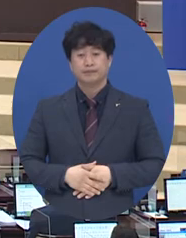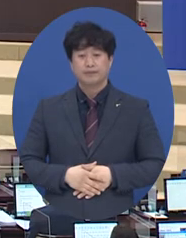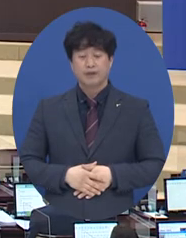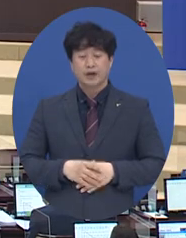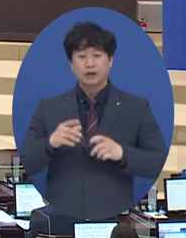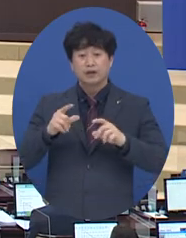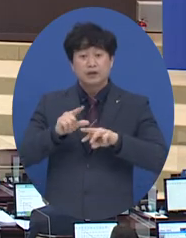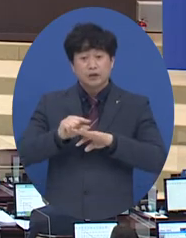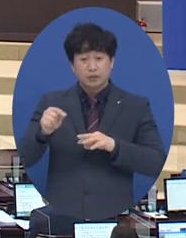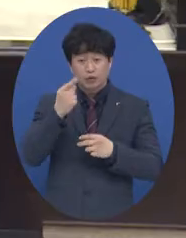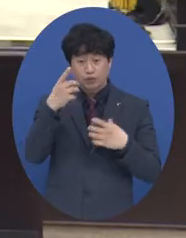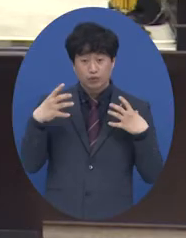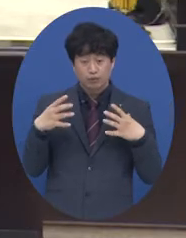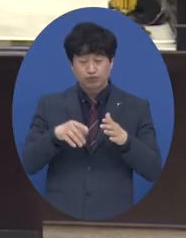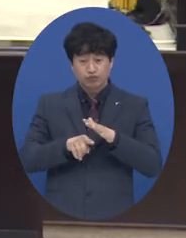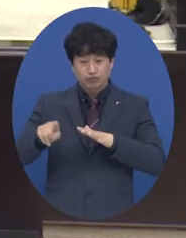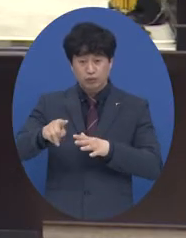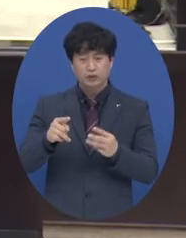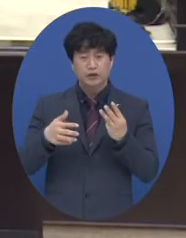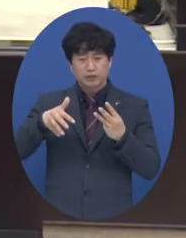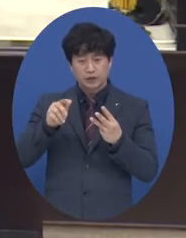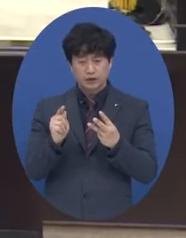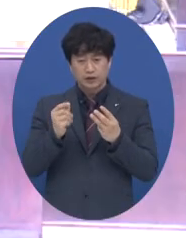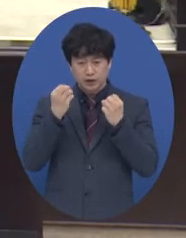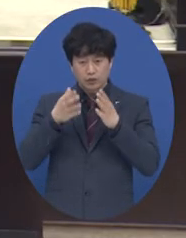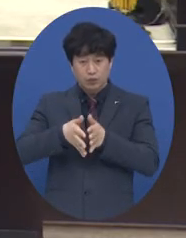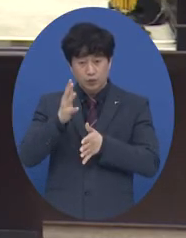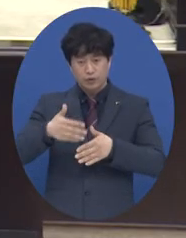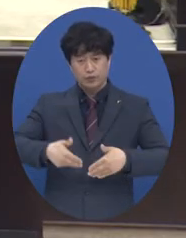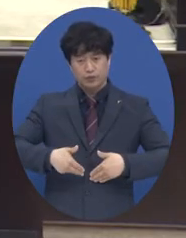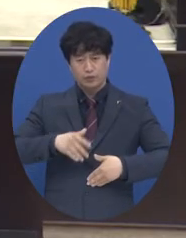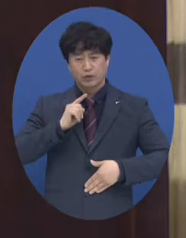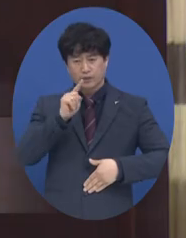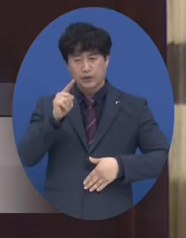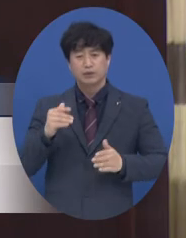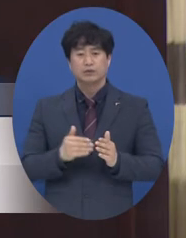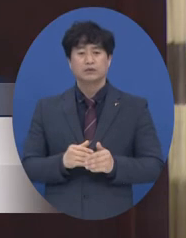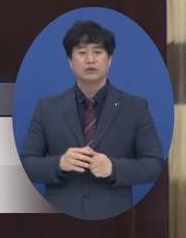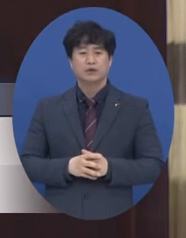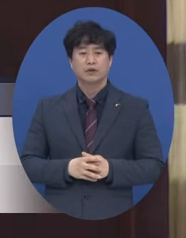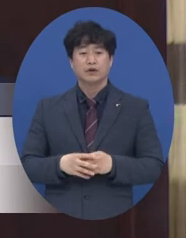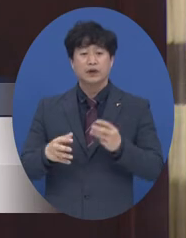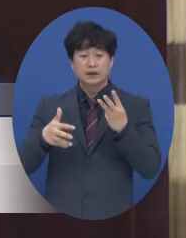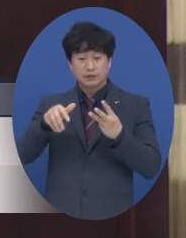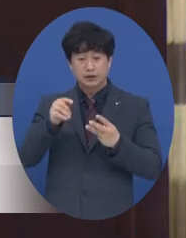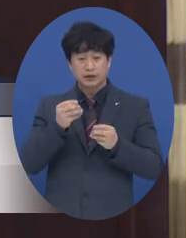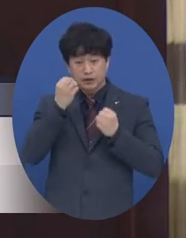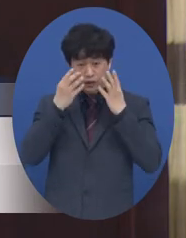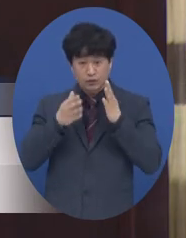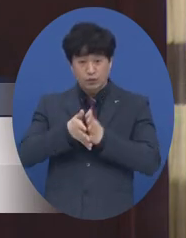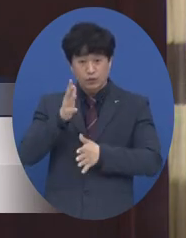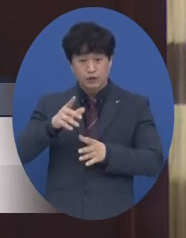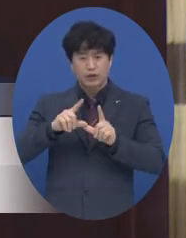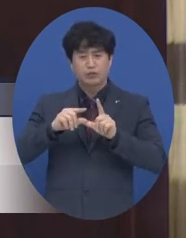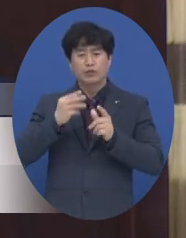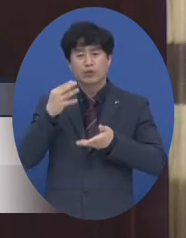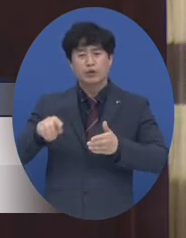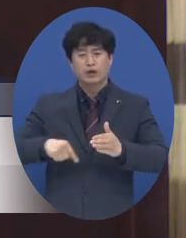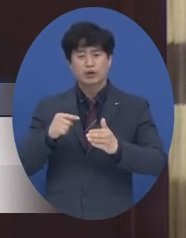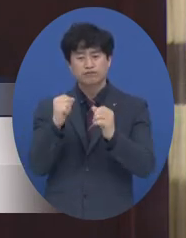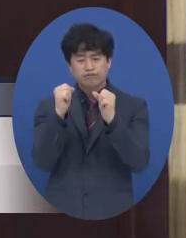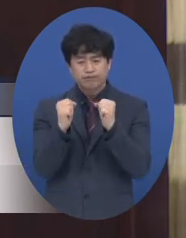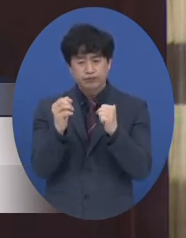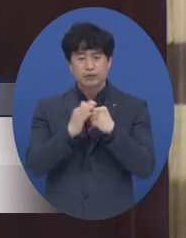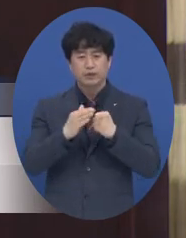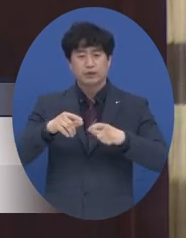지방 정부주도의 3기 신도시 조성에 대한 필요성도 강조했습니다 3기 신도시 가 대부분 경기도 4 위치하므로